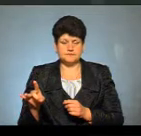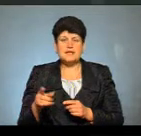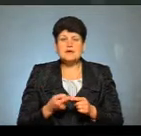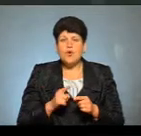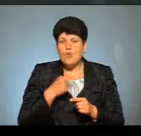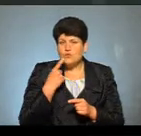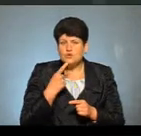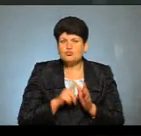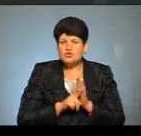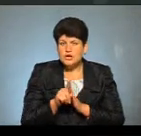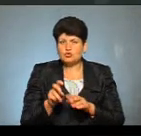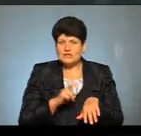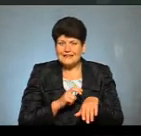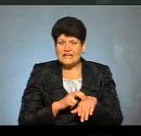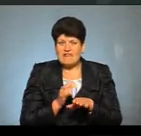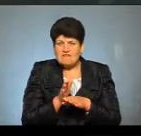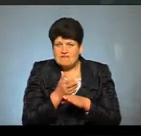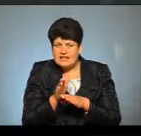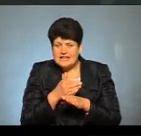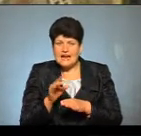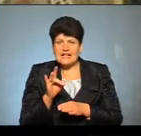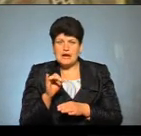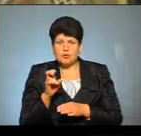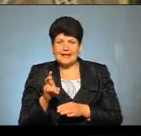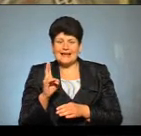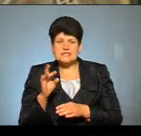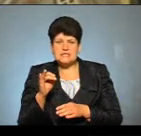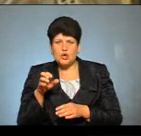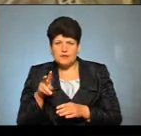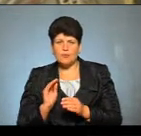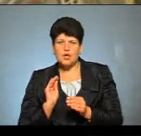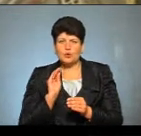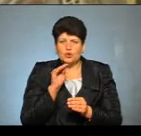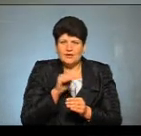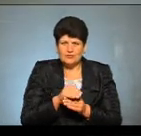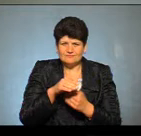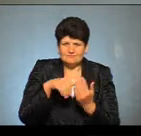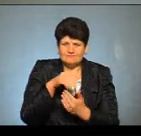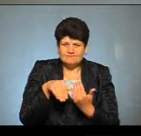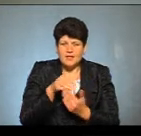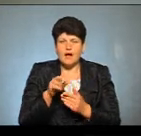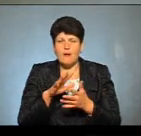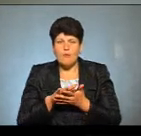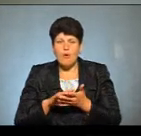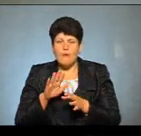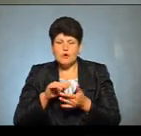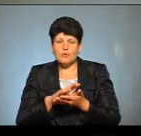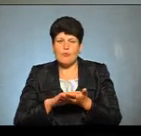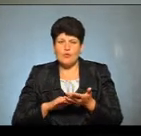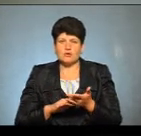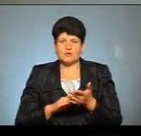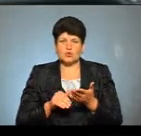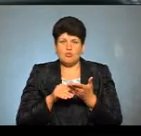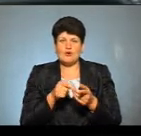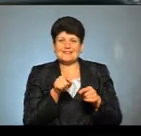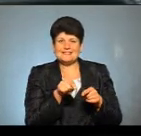її словами, спочатку лікарі виділяють рибонуклеїнову кислоту, потім додають реакційну суміш. Далі дослідження проводять за допомогою цих